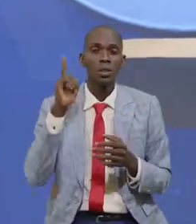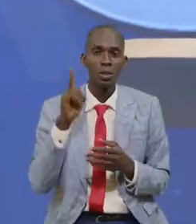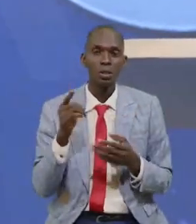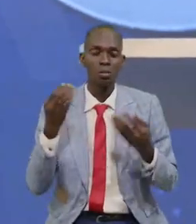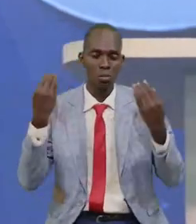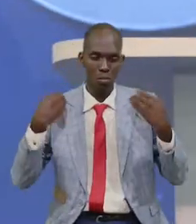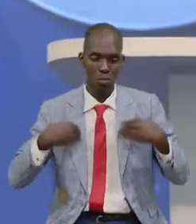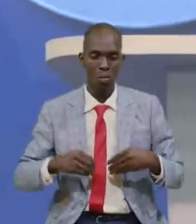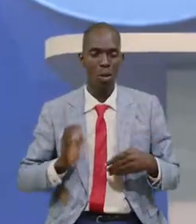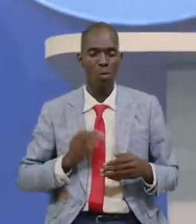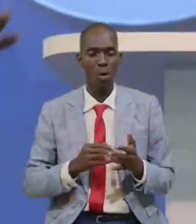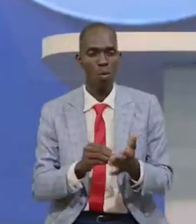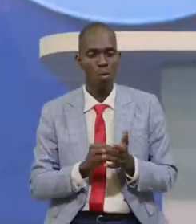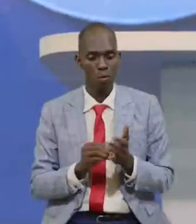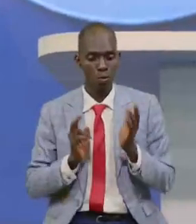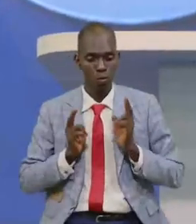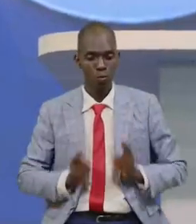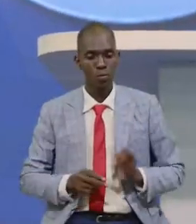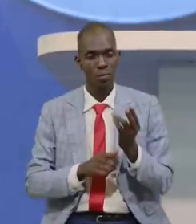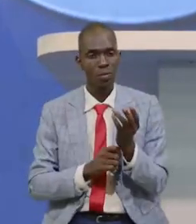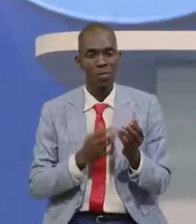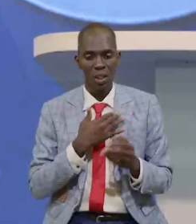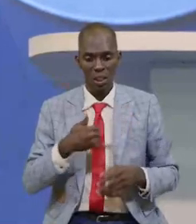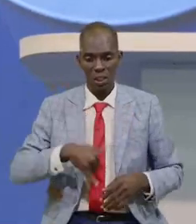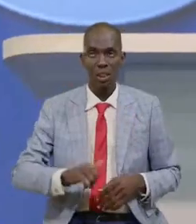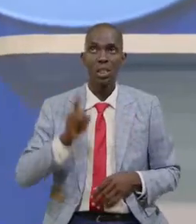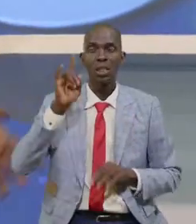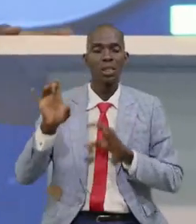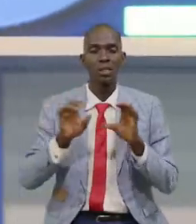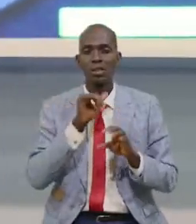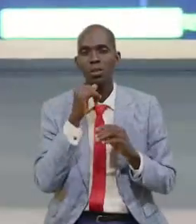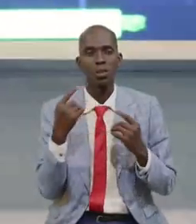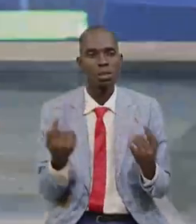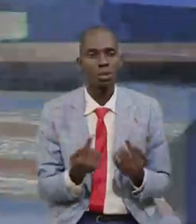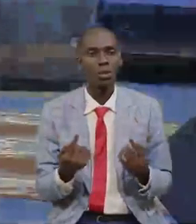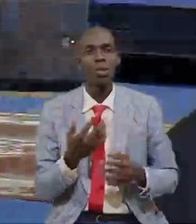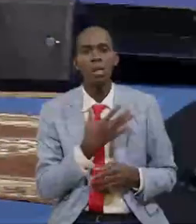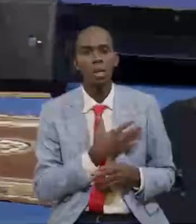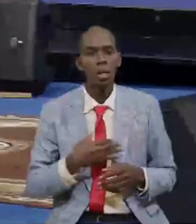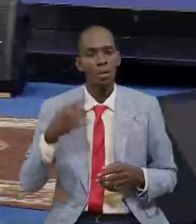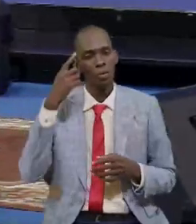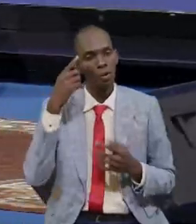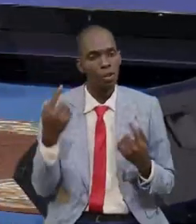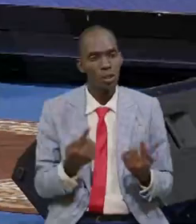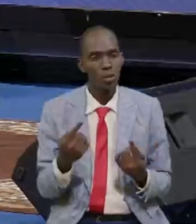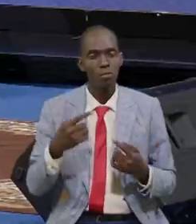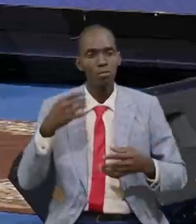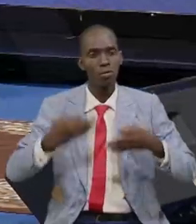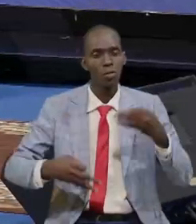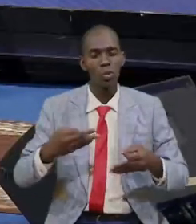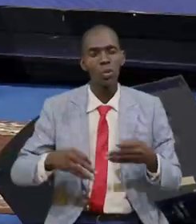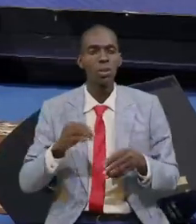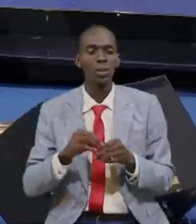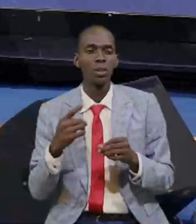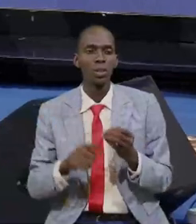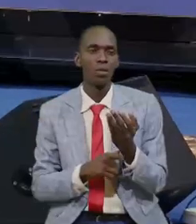Alors, il est venu avec sa chair sans péché. Dieu a condamné le péché dans la chair en envoyant à